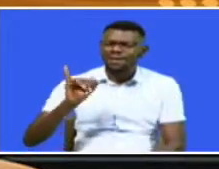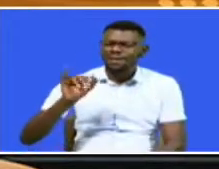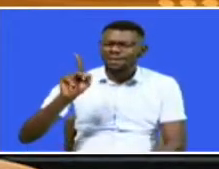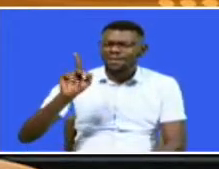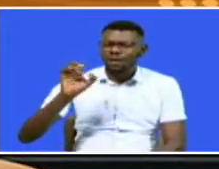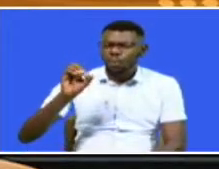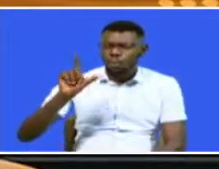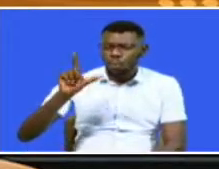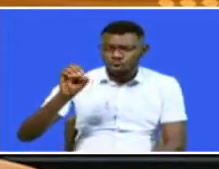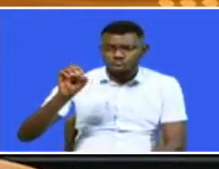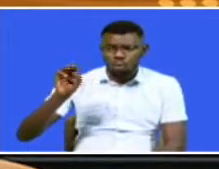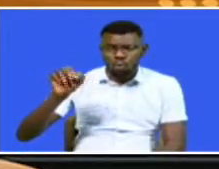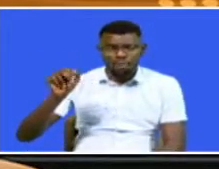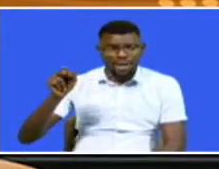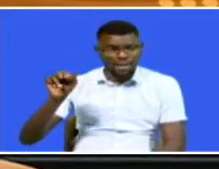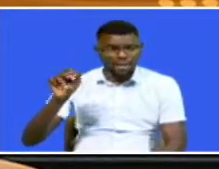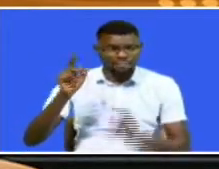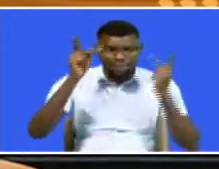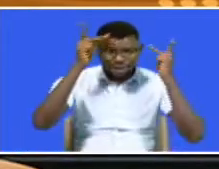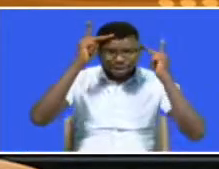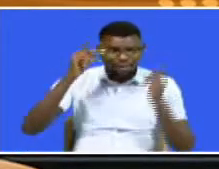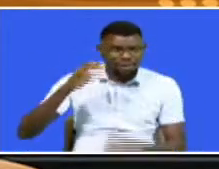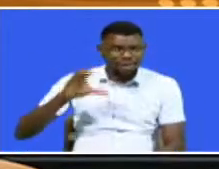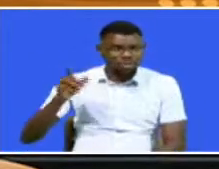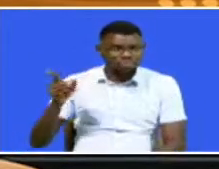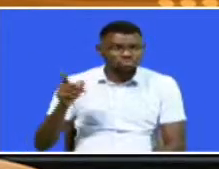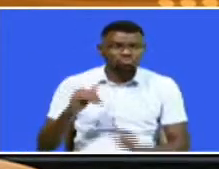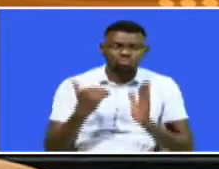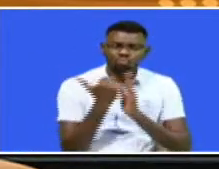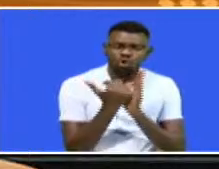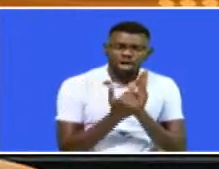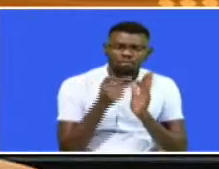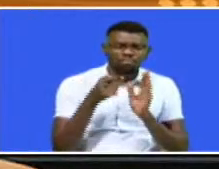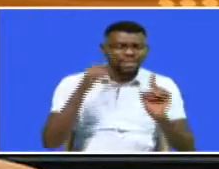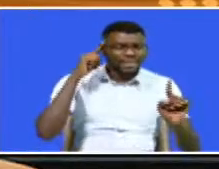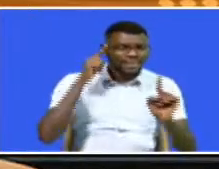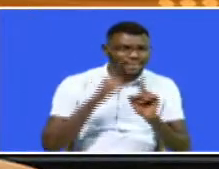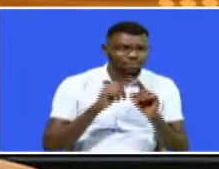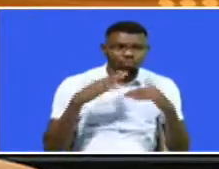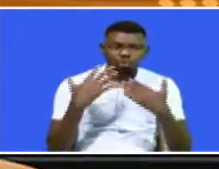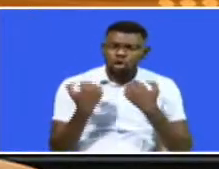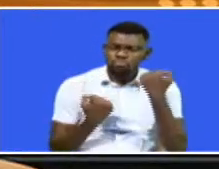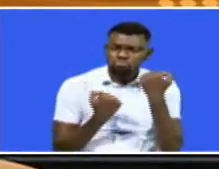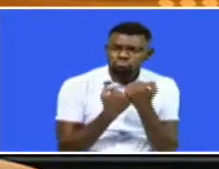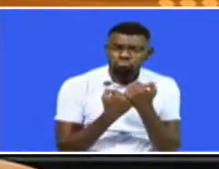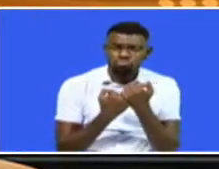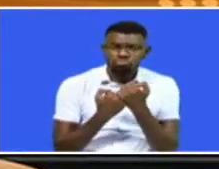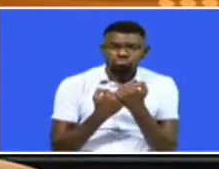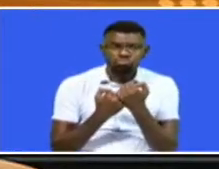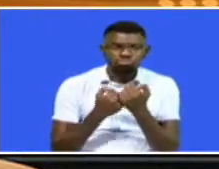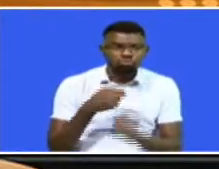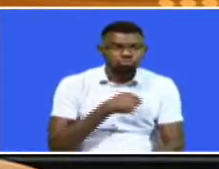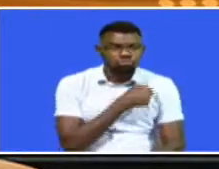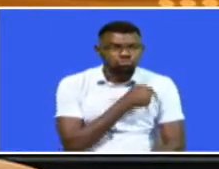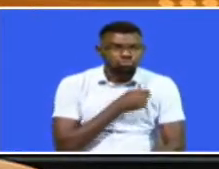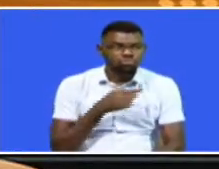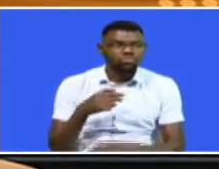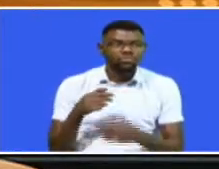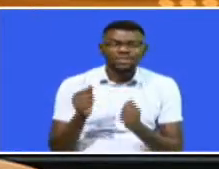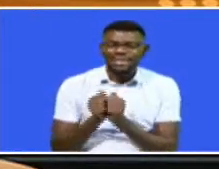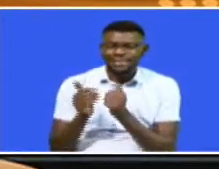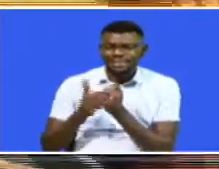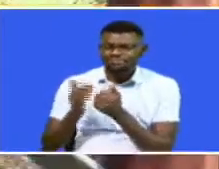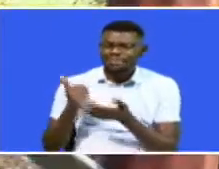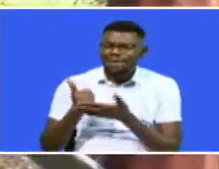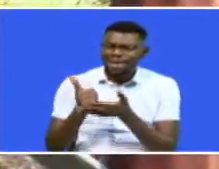kaunti ya Kakamega. Mradi huo unaojulikana kama Tipsi unapiga jeki takriban zahanati 19 kwa kutoa